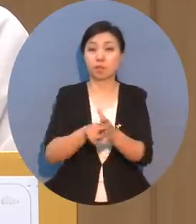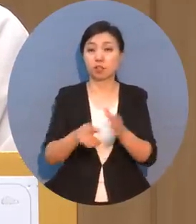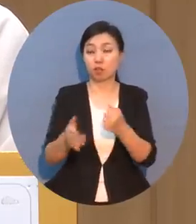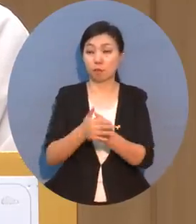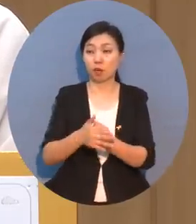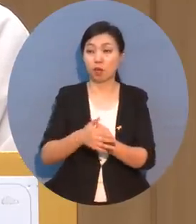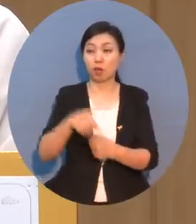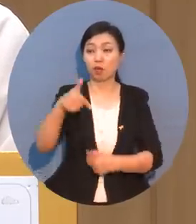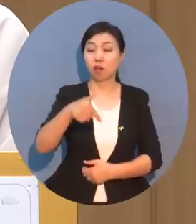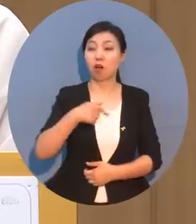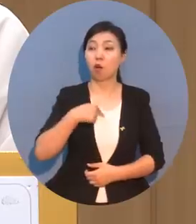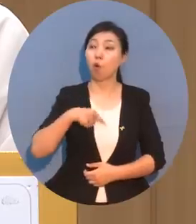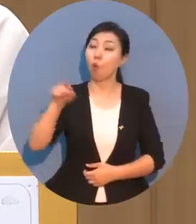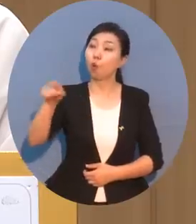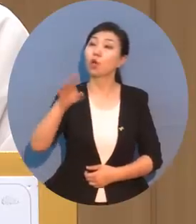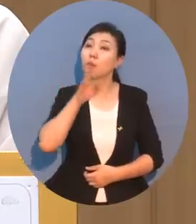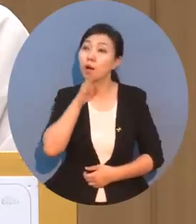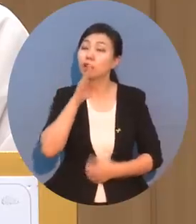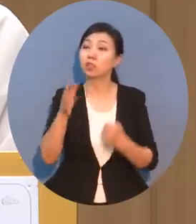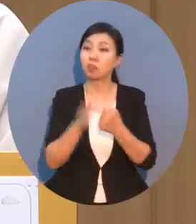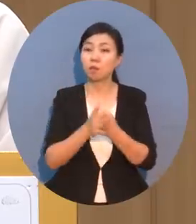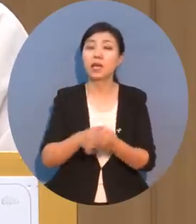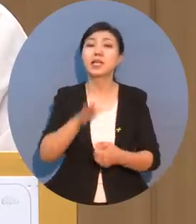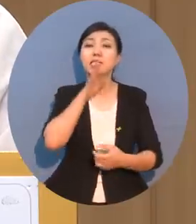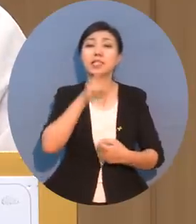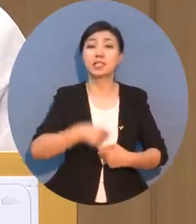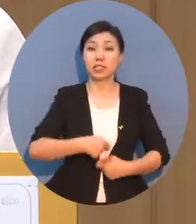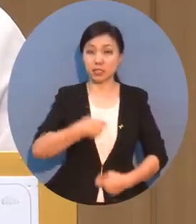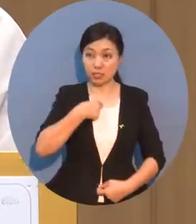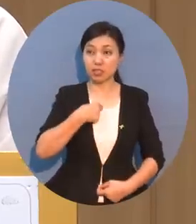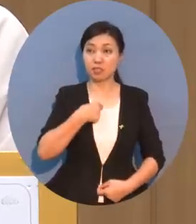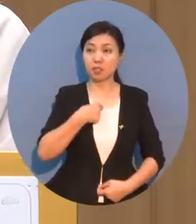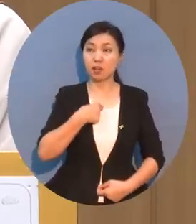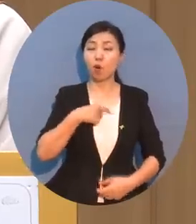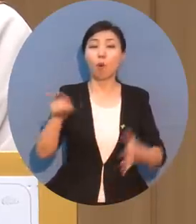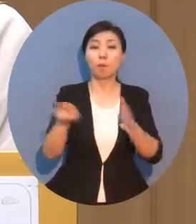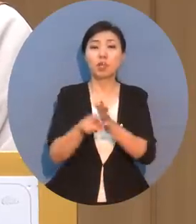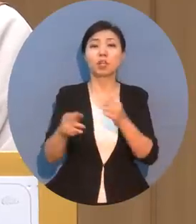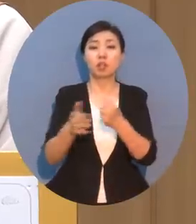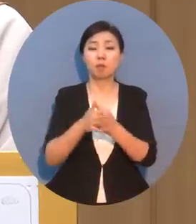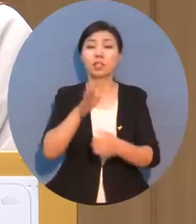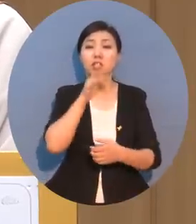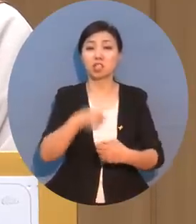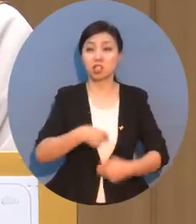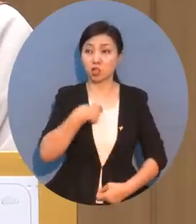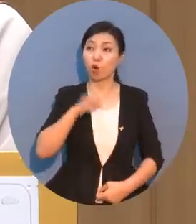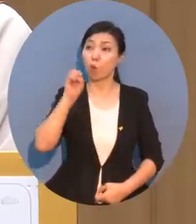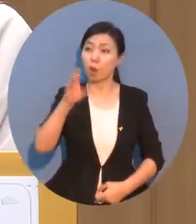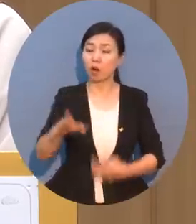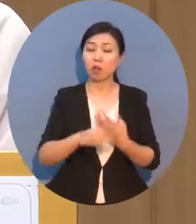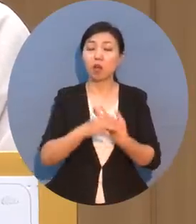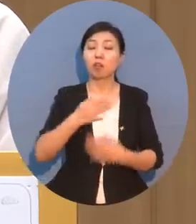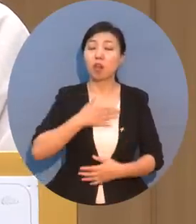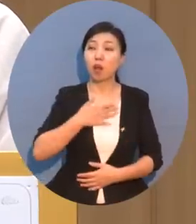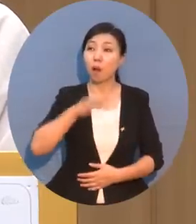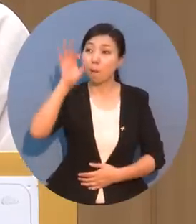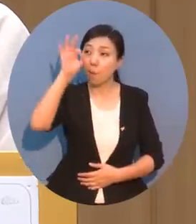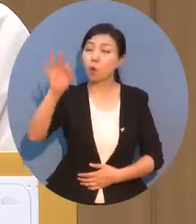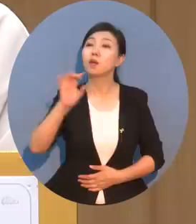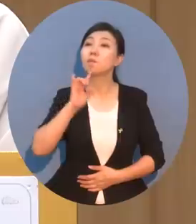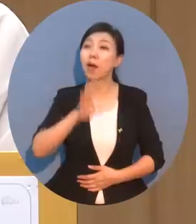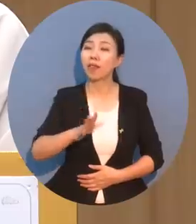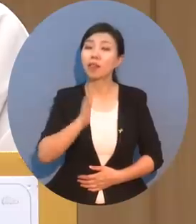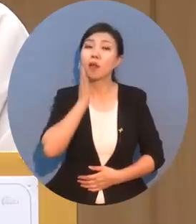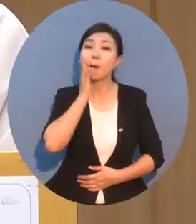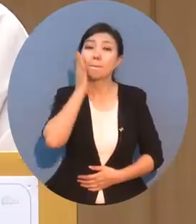객관적 사실이니까 내가 주장하려고 주장하는 게 아니라 진실이라고 말하는 거란 말이에요. 예. 근데 내 눈에 파랗게